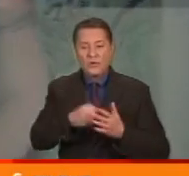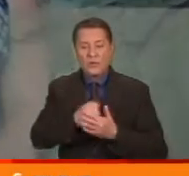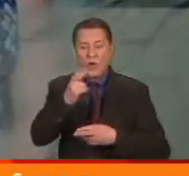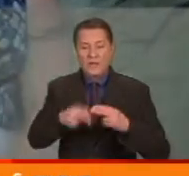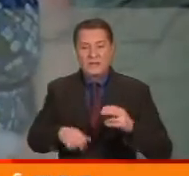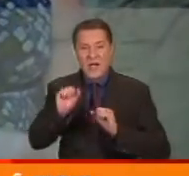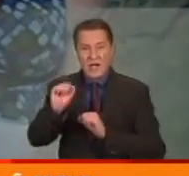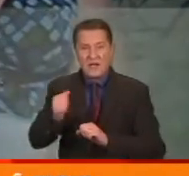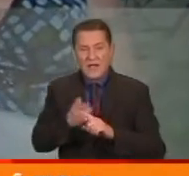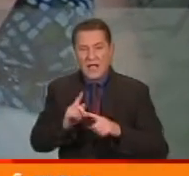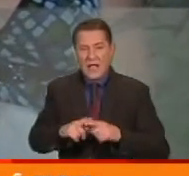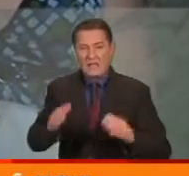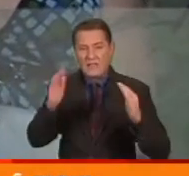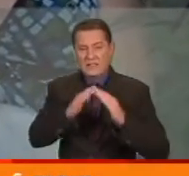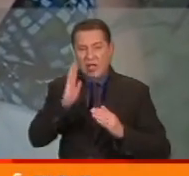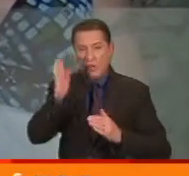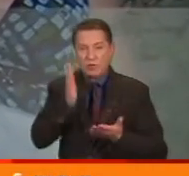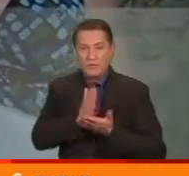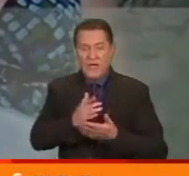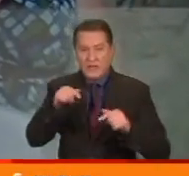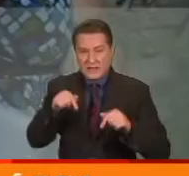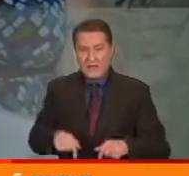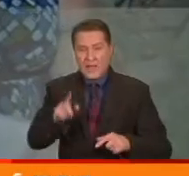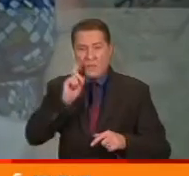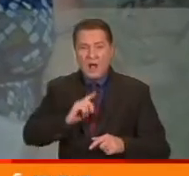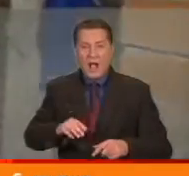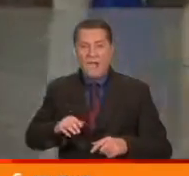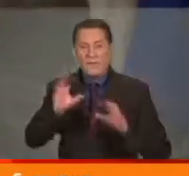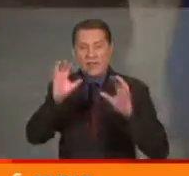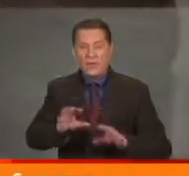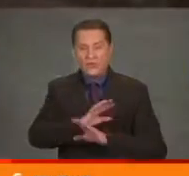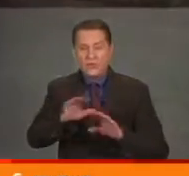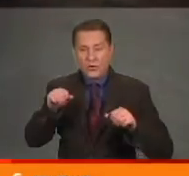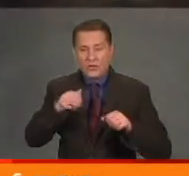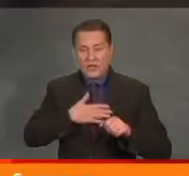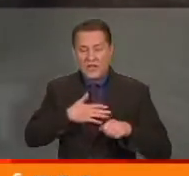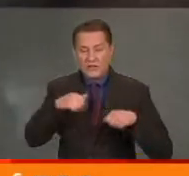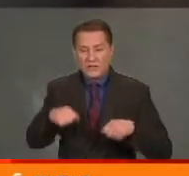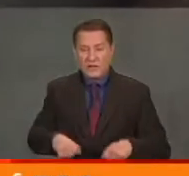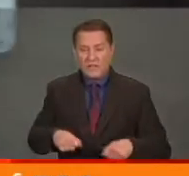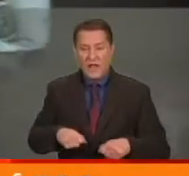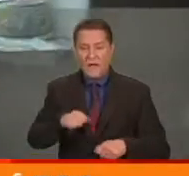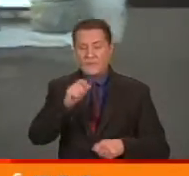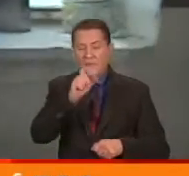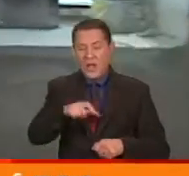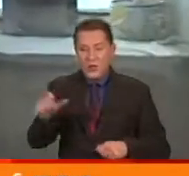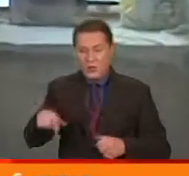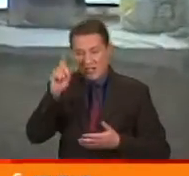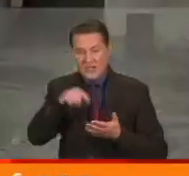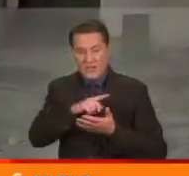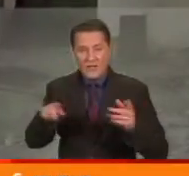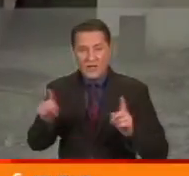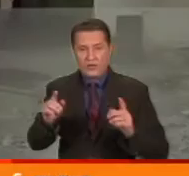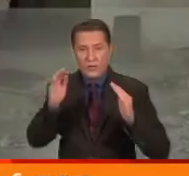це здання, і ми будемо знаходитися тут, поки не узаконять наші права. В те, що будинок аварійний, люди взагалі не вірять. Припускають,